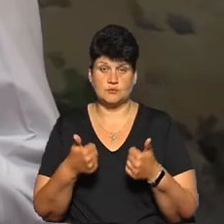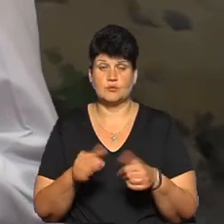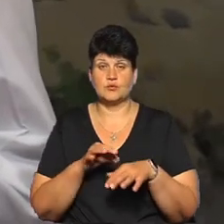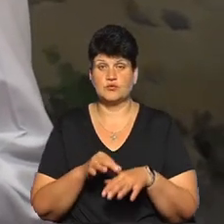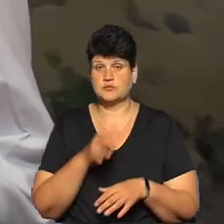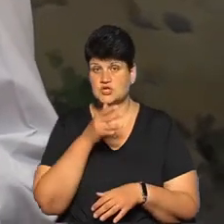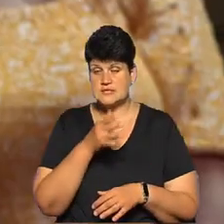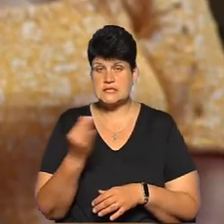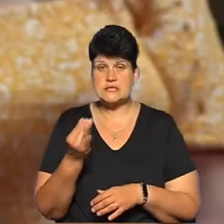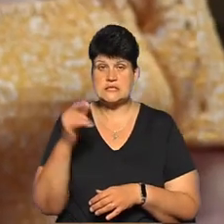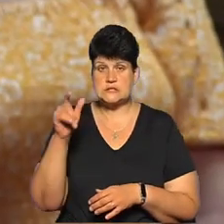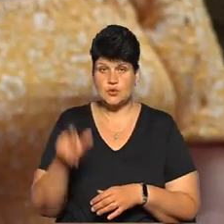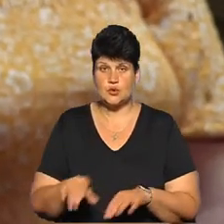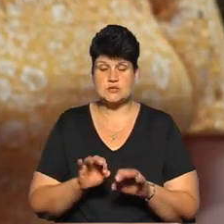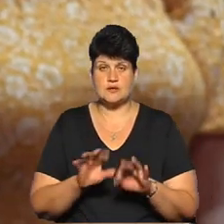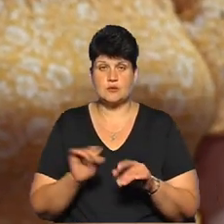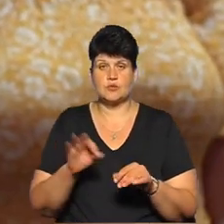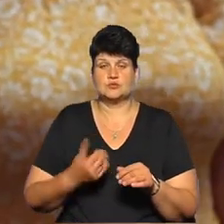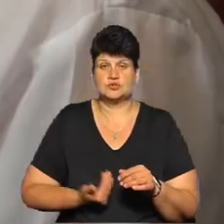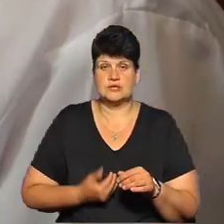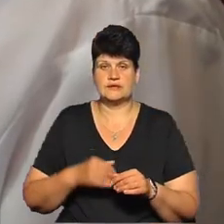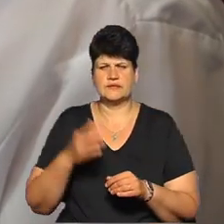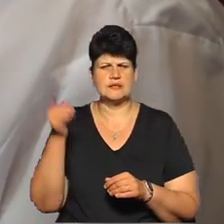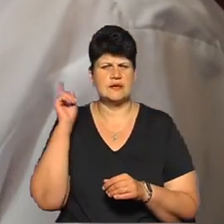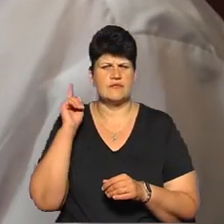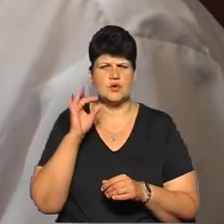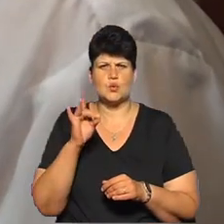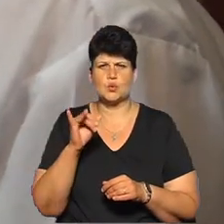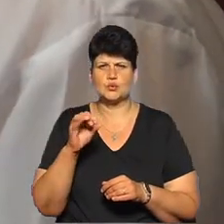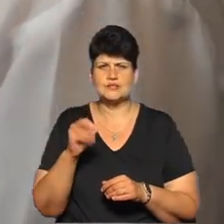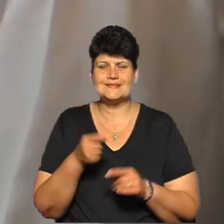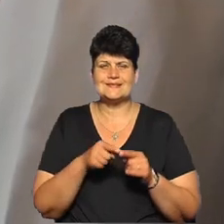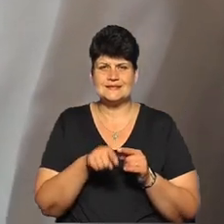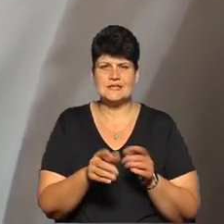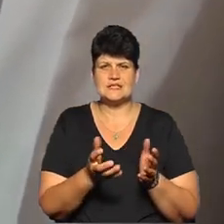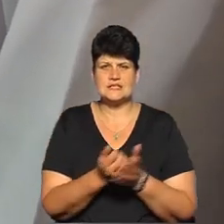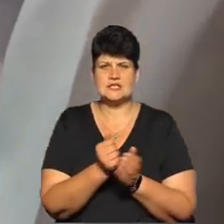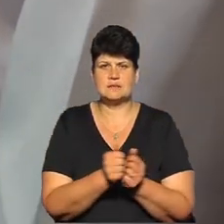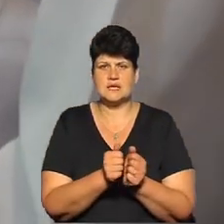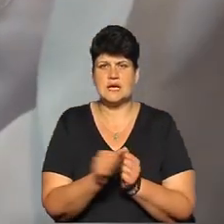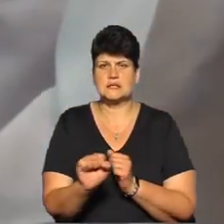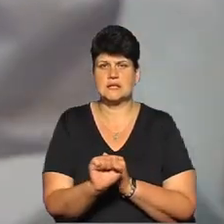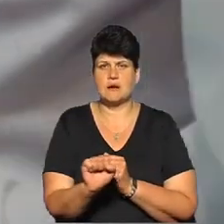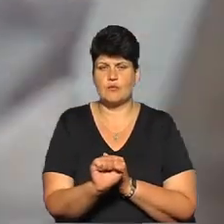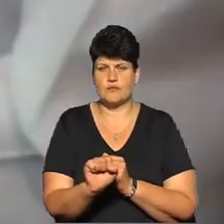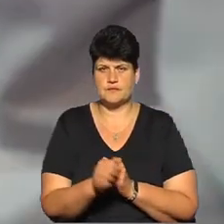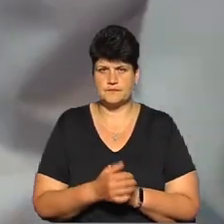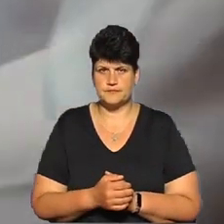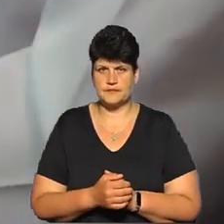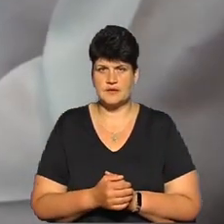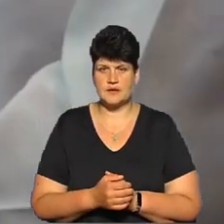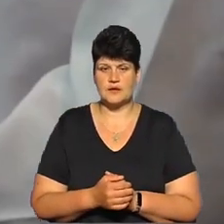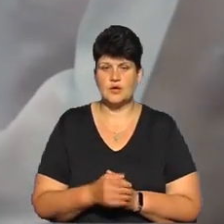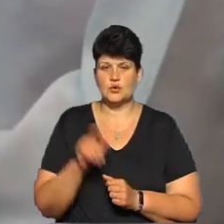Гаврилюк розповідає про побут у давній Русі. Каже, ці глечики знайшли під Теребовлею. Людина одною